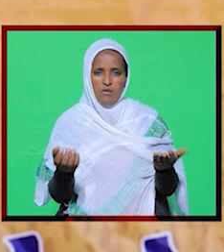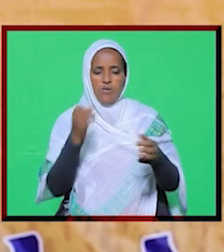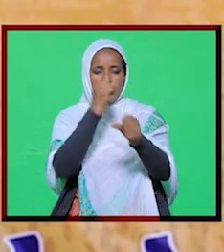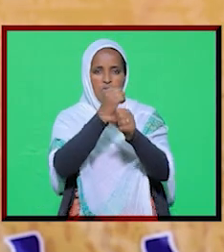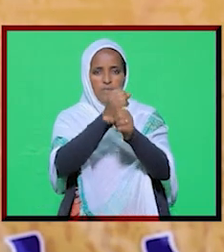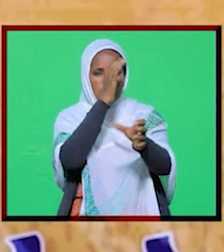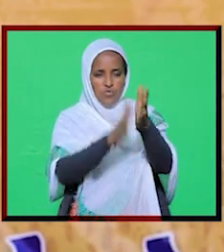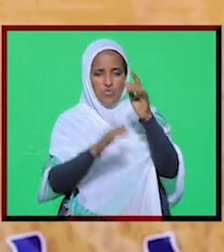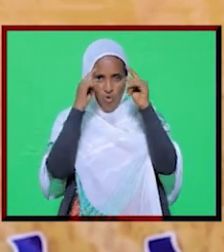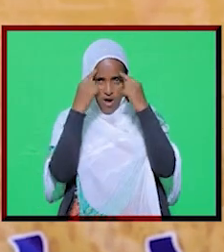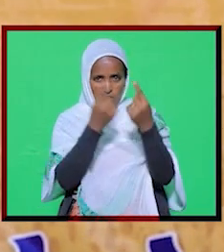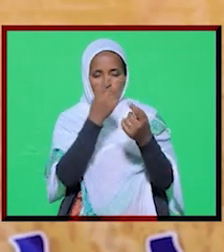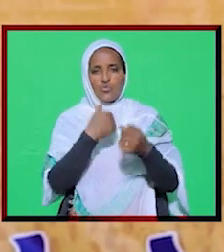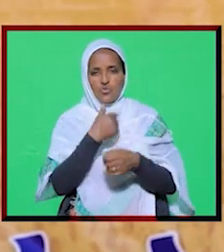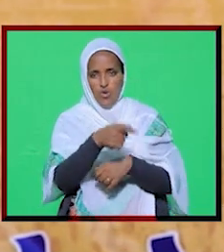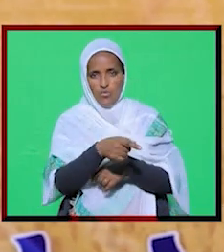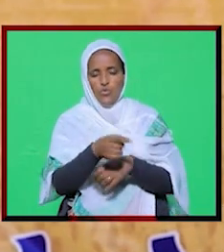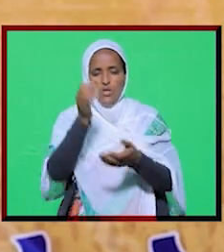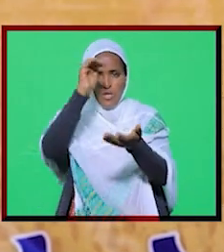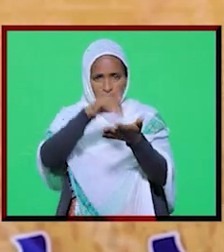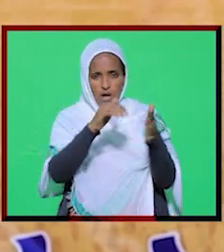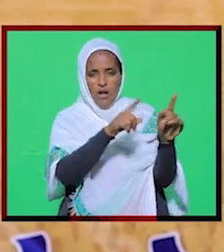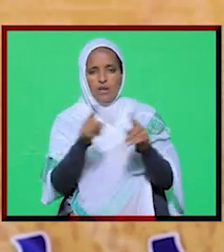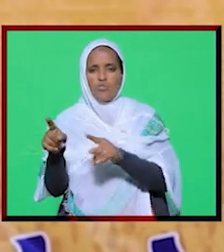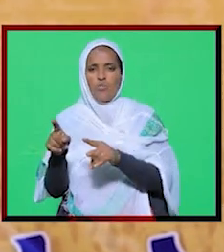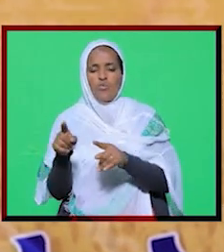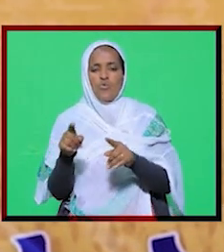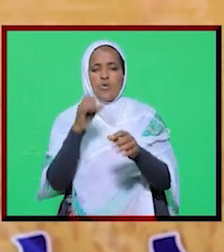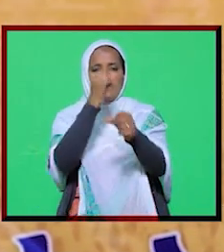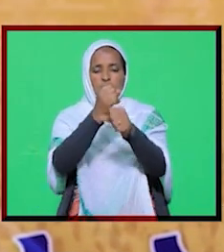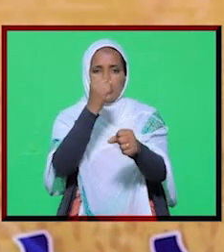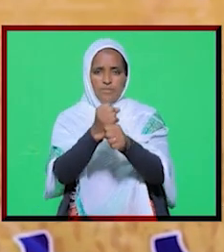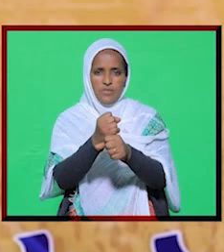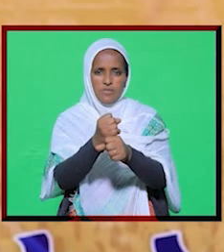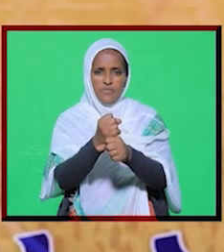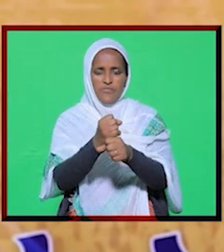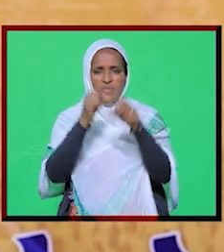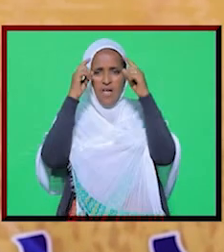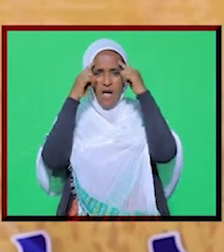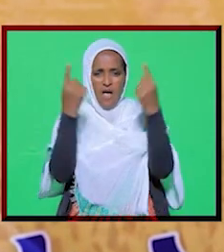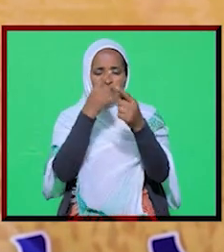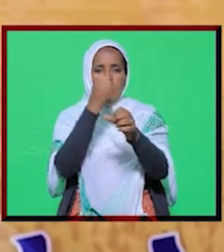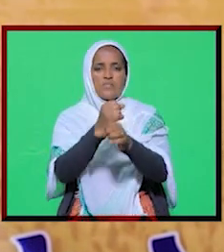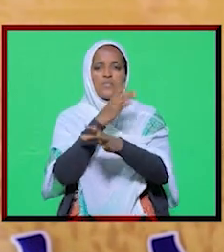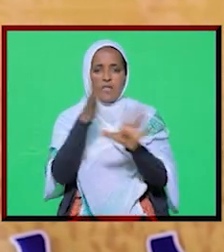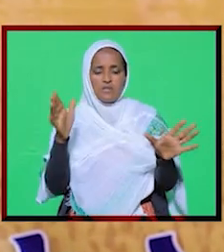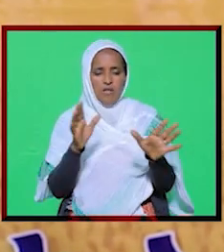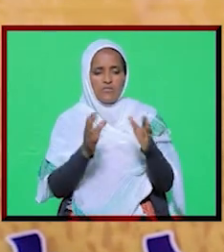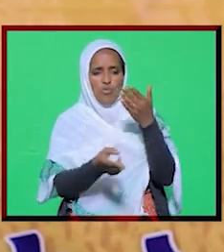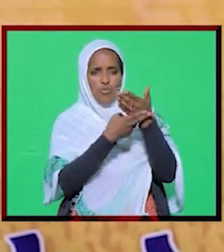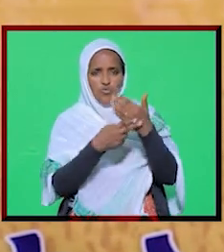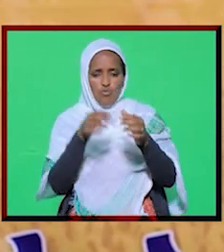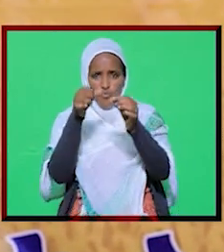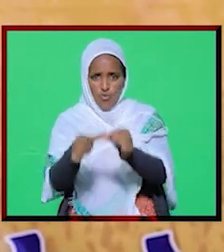በግብር የሚፈጽማቸው ኃጢአቶች አሉ። ደግሞ እንደው በግብር ኃጢአት ሳይሰራ እንደው ተቆጥቦ